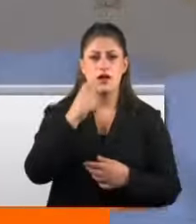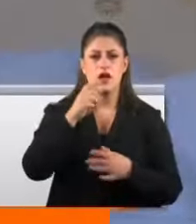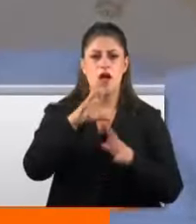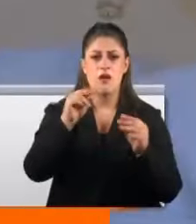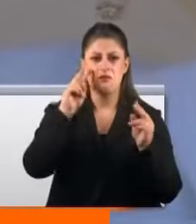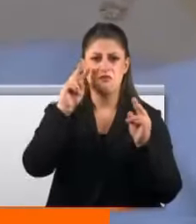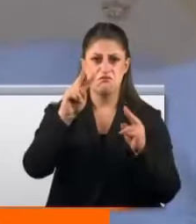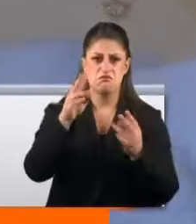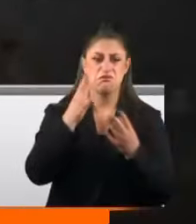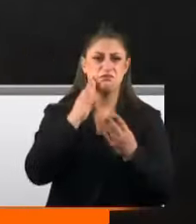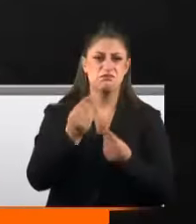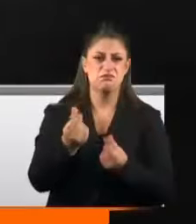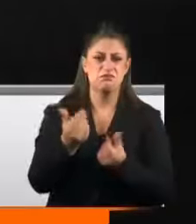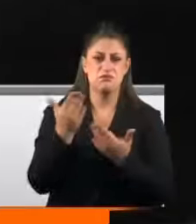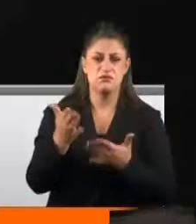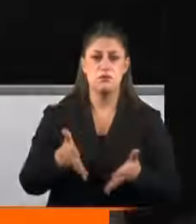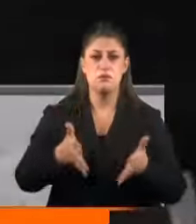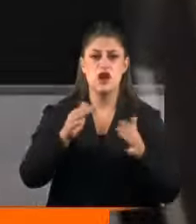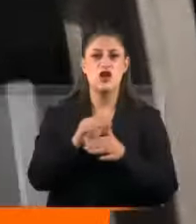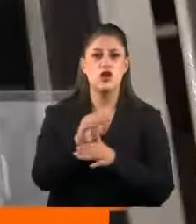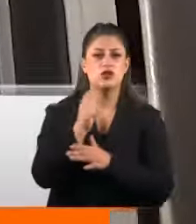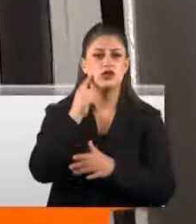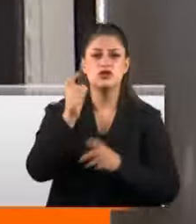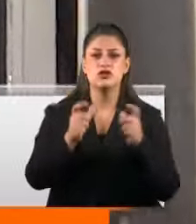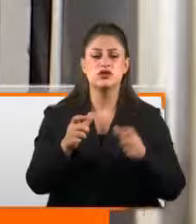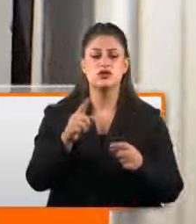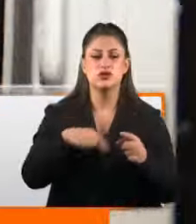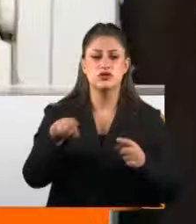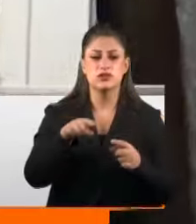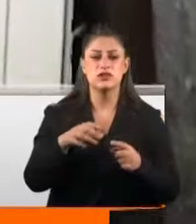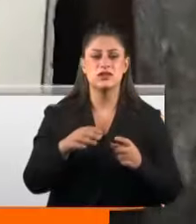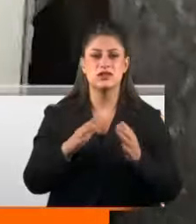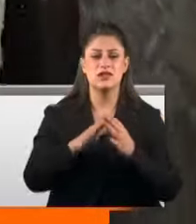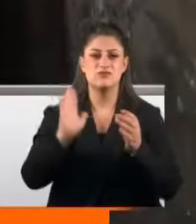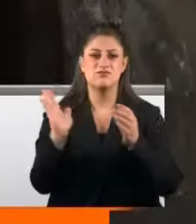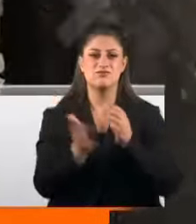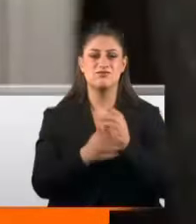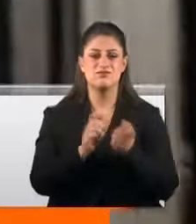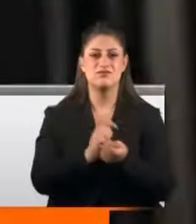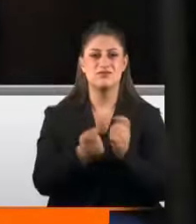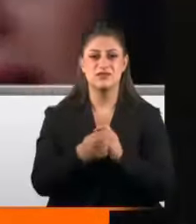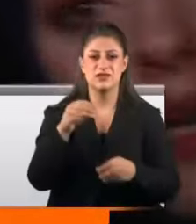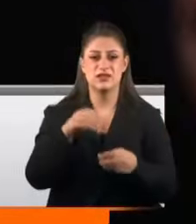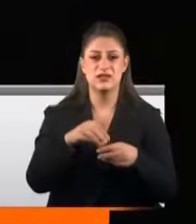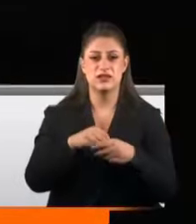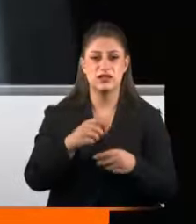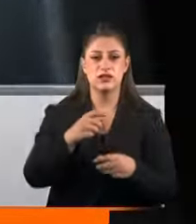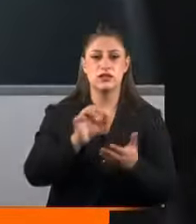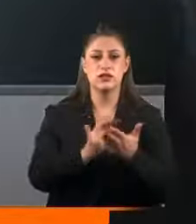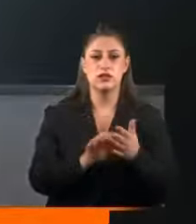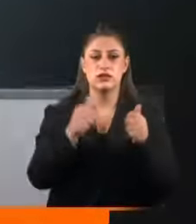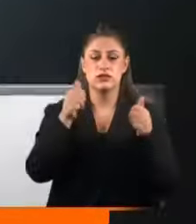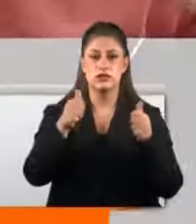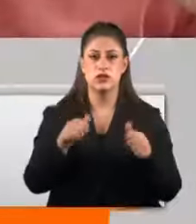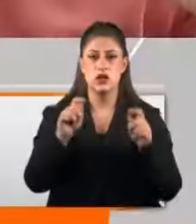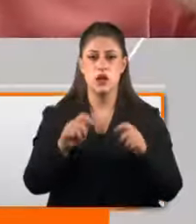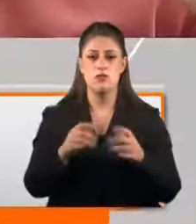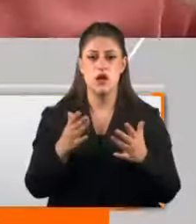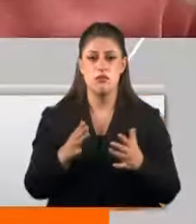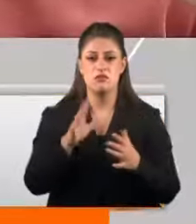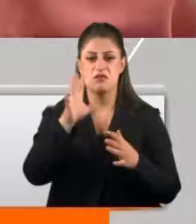ortada. Güvende hissetmiyoruz. Bina sakinlerinin kimisi kentsel dönüşüm için yazı bile astı ama kimisi hiç yanaşmıyor.